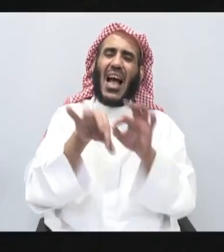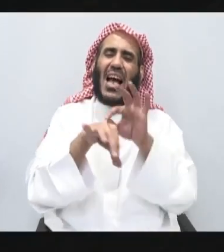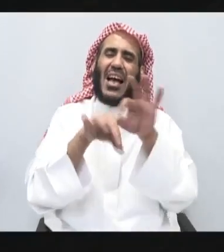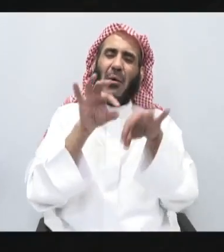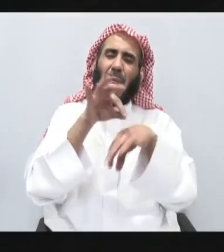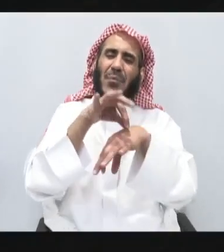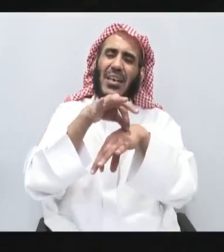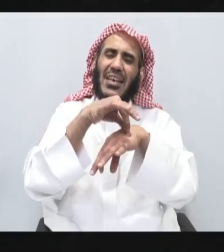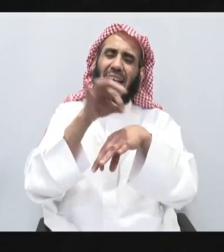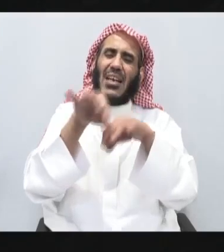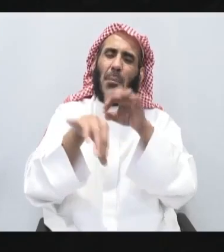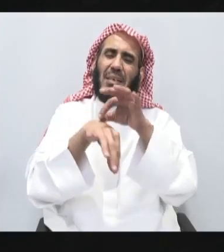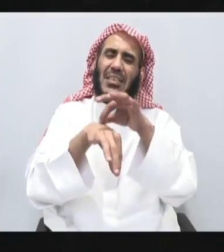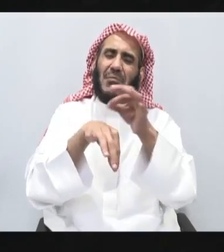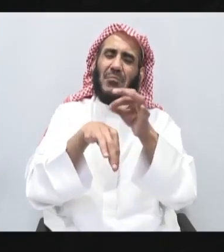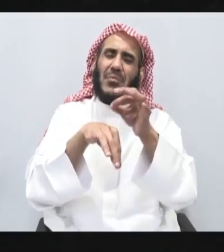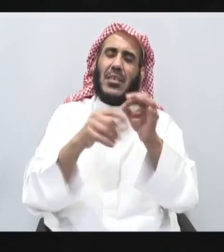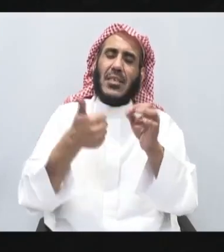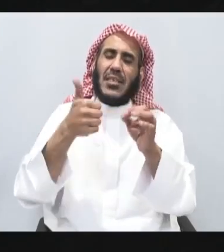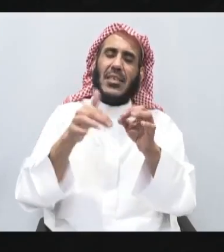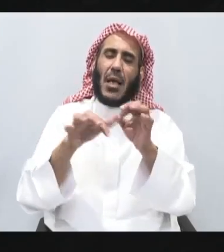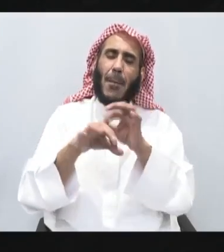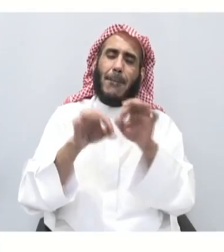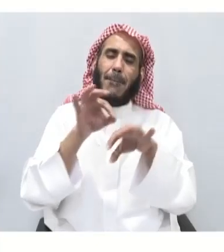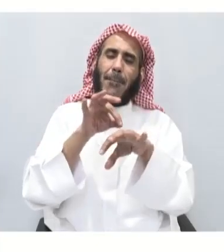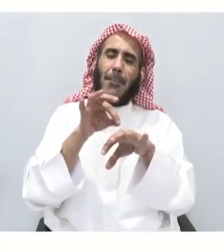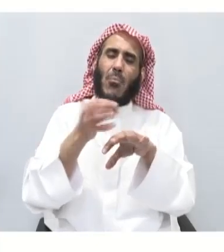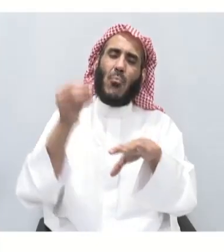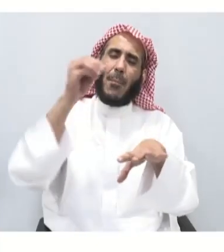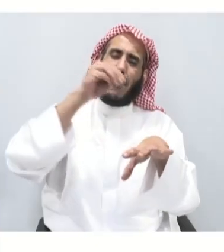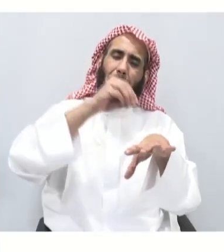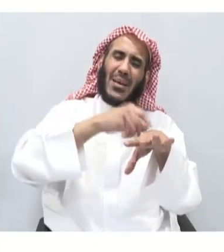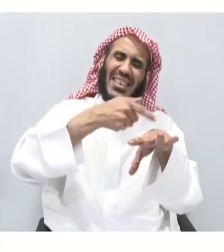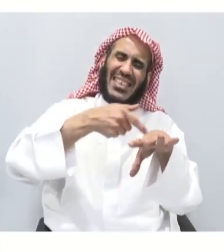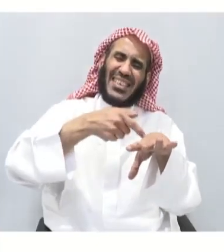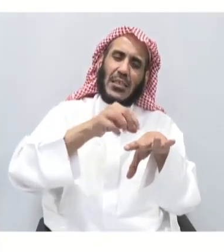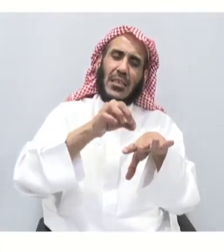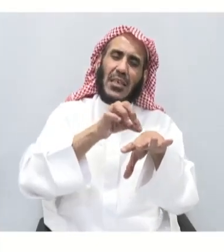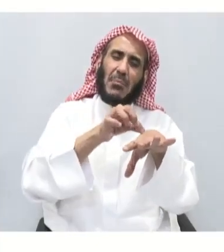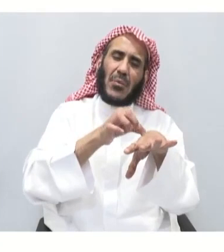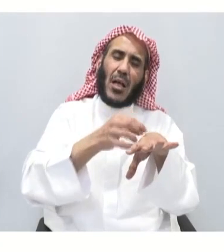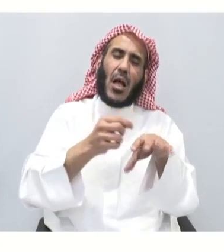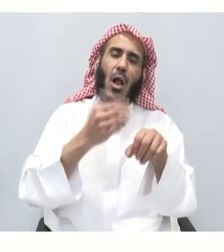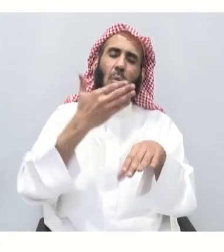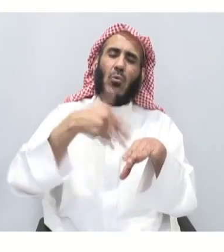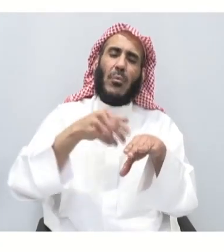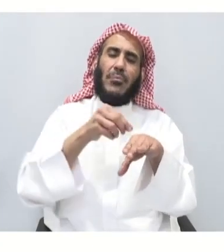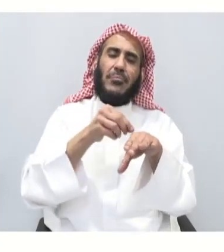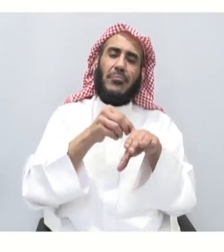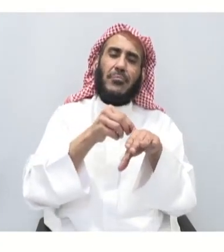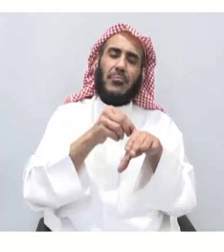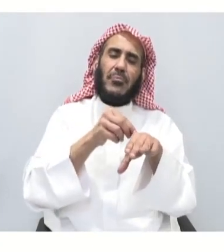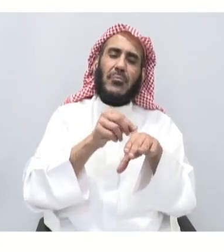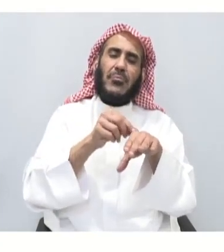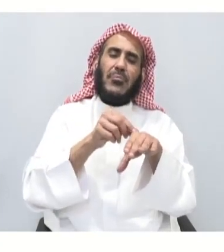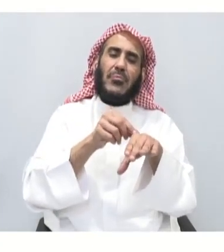قطعه من الجلد السليم ونقله الى الجسم او المنطقه المصابه